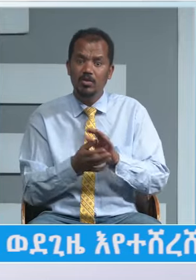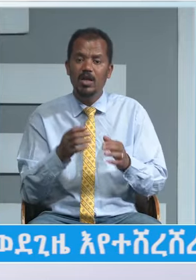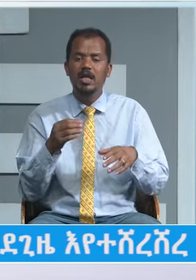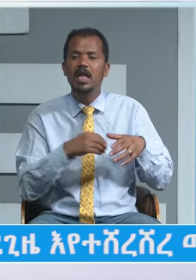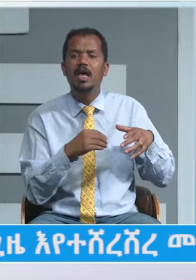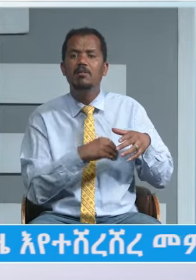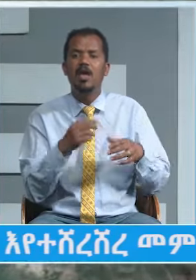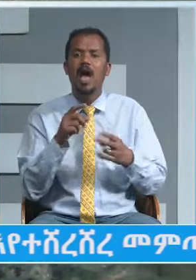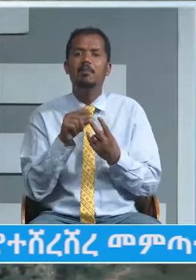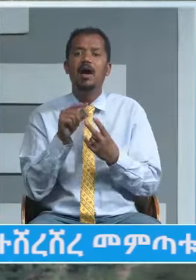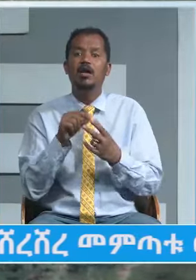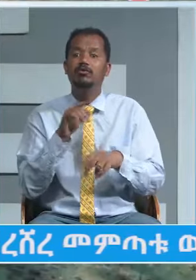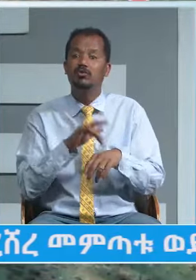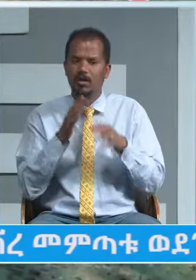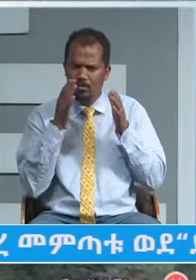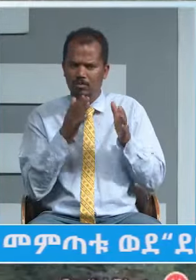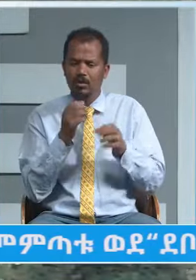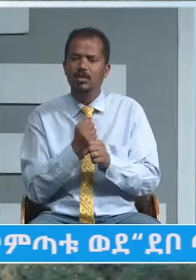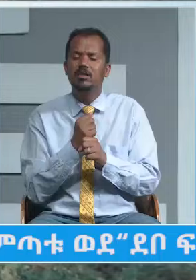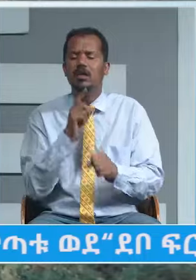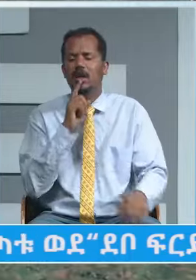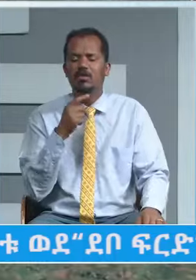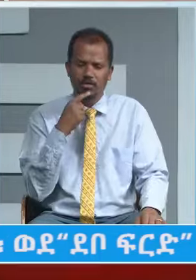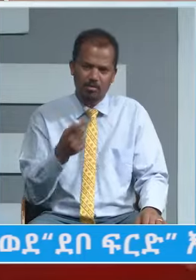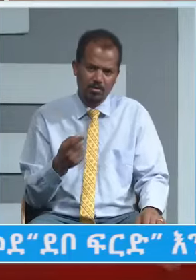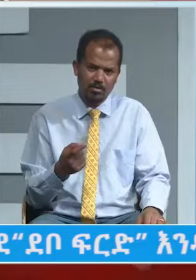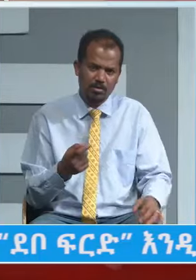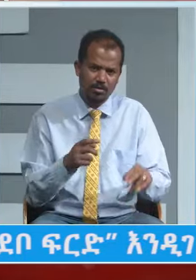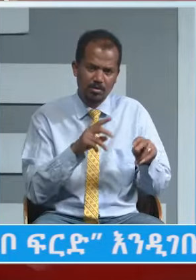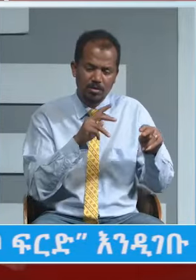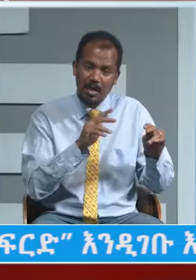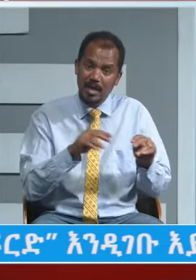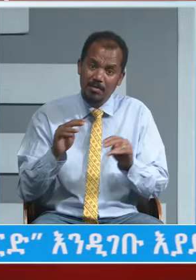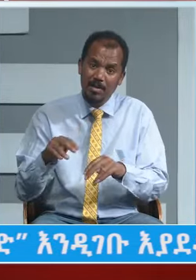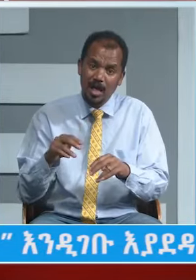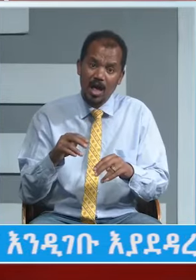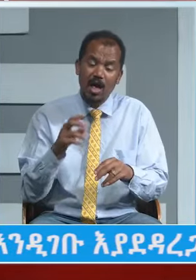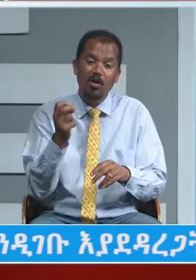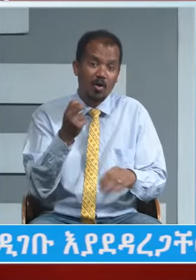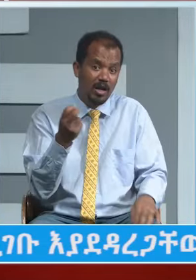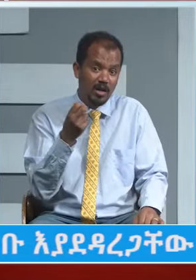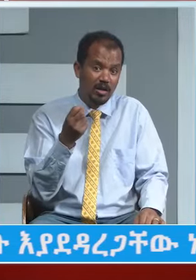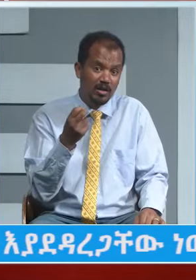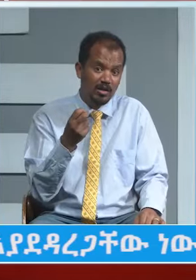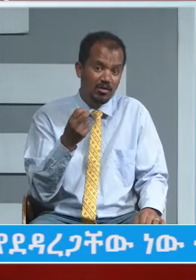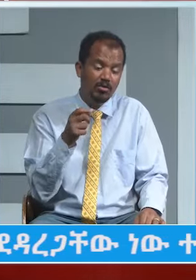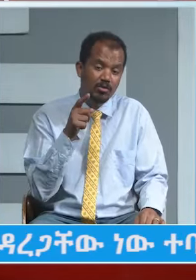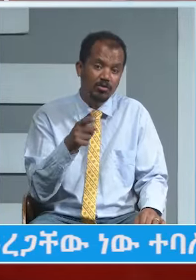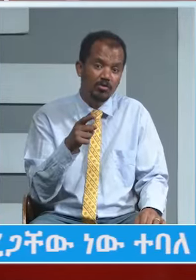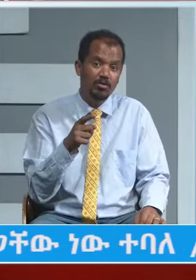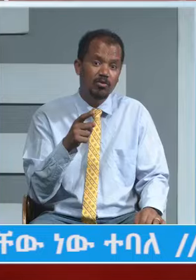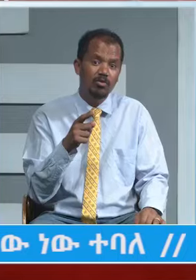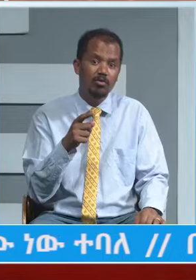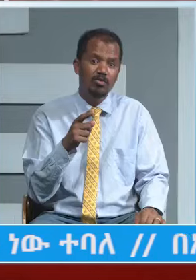ስለሆነ የገቢ አማራጮቻችን ላይ በትኩረት እየሰራን ነው ብለዋል። መደበኛ ባጀት ከክልል የሚወርደው ያው